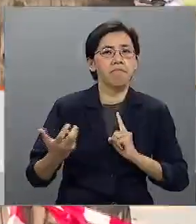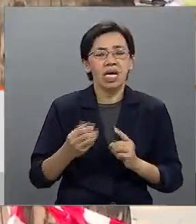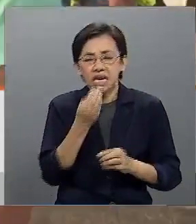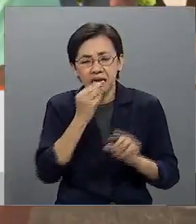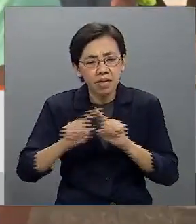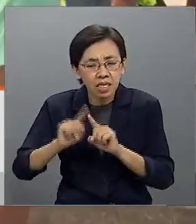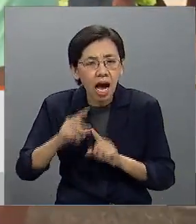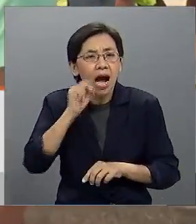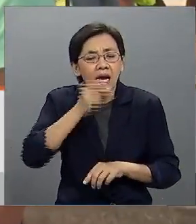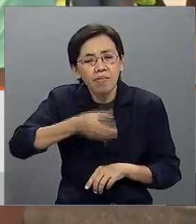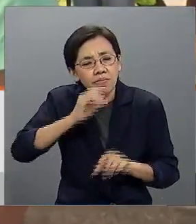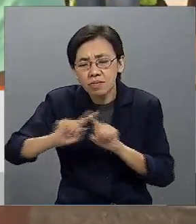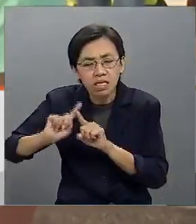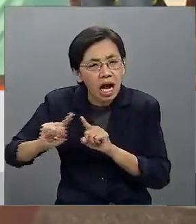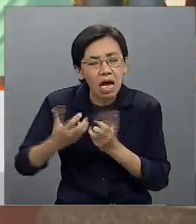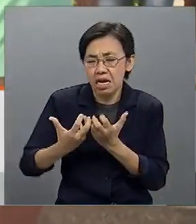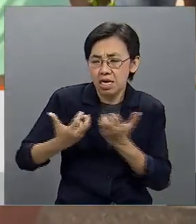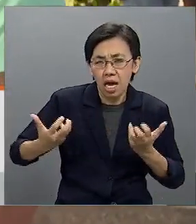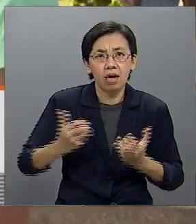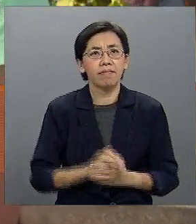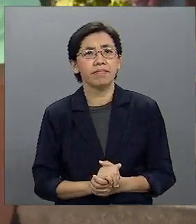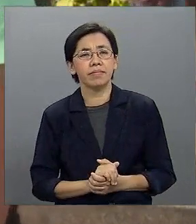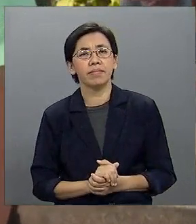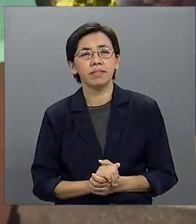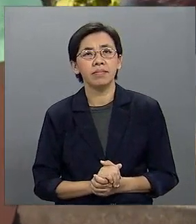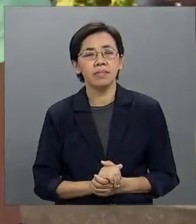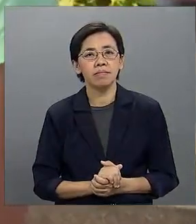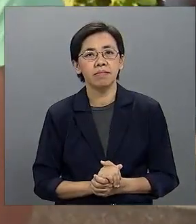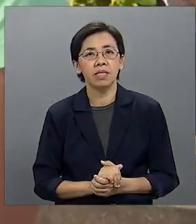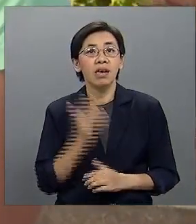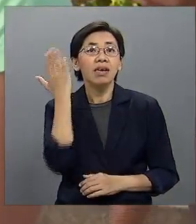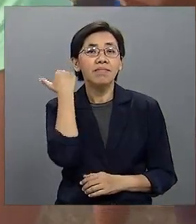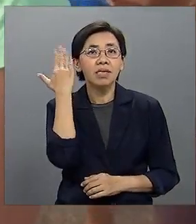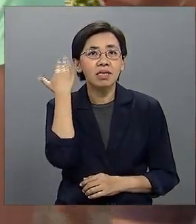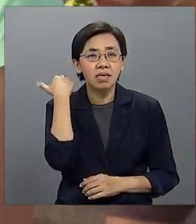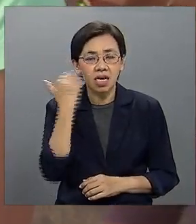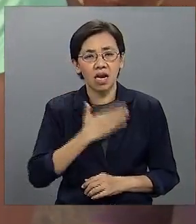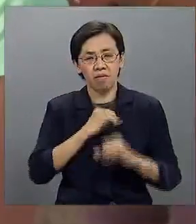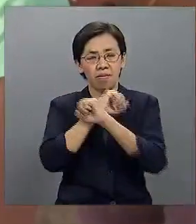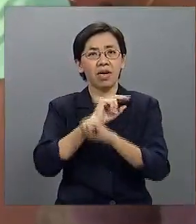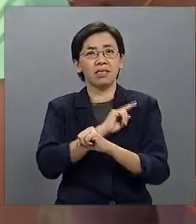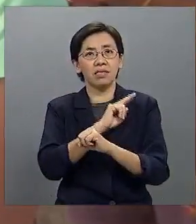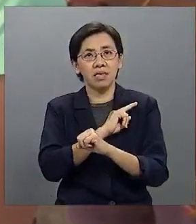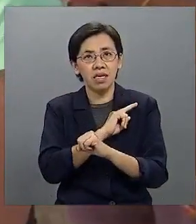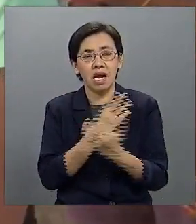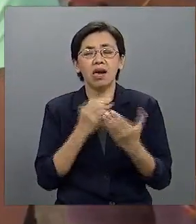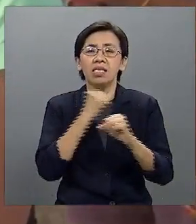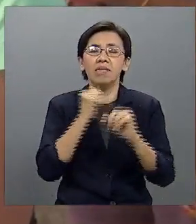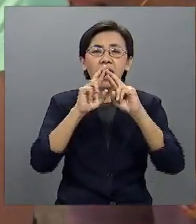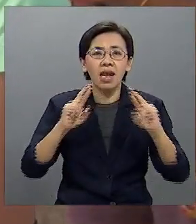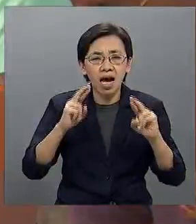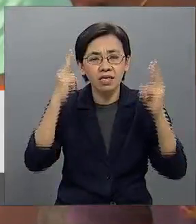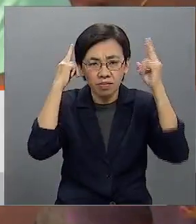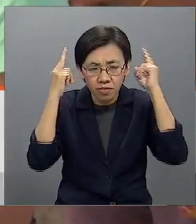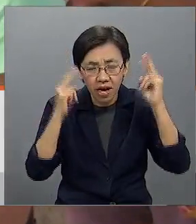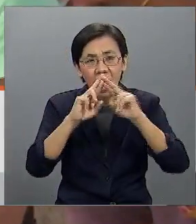แยกออกหมดเลย มากมากค่ะเพราะว่าเมื่อก่อนนี้เราก็ทำทัวร์ด้วยร้านเสริมสวยด้วยอะไรอย่างเงี้ยร้านอาหารด้วย